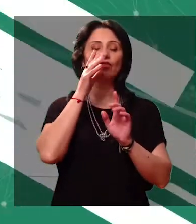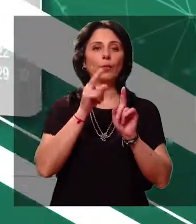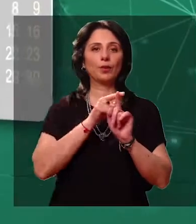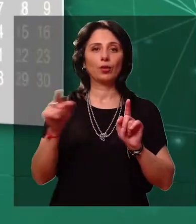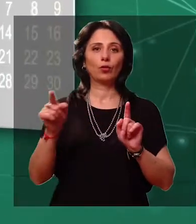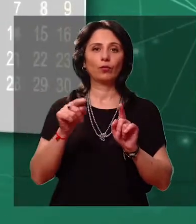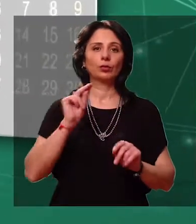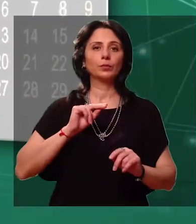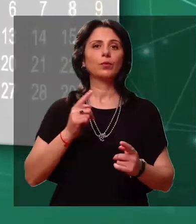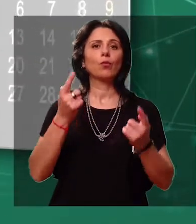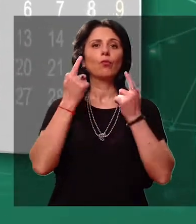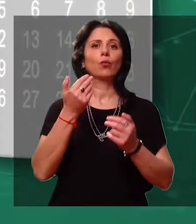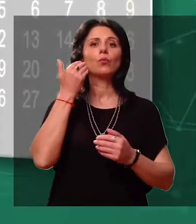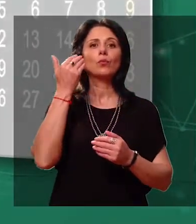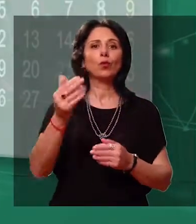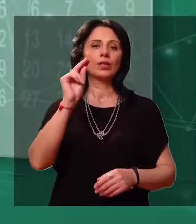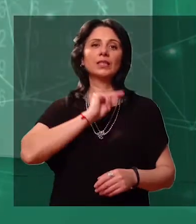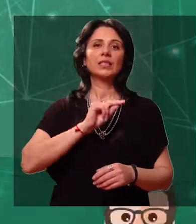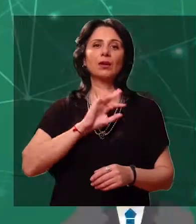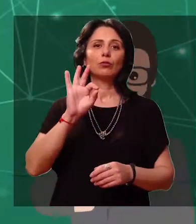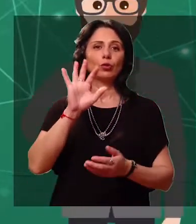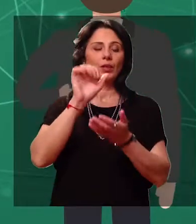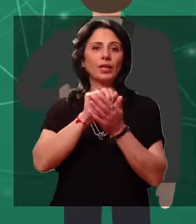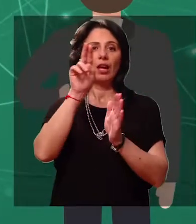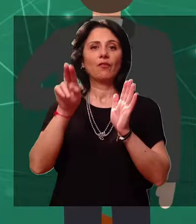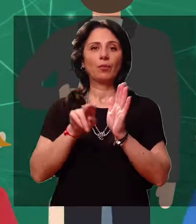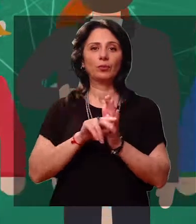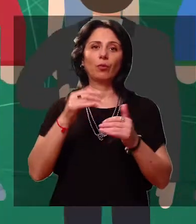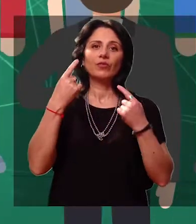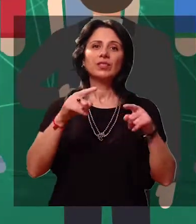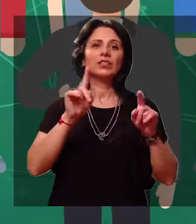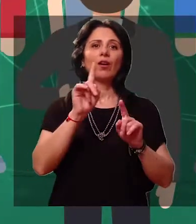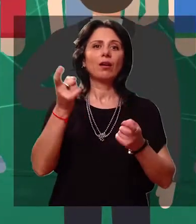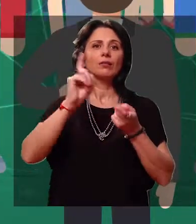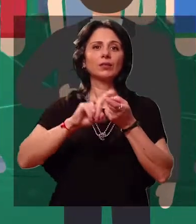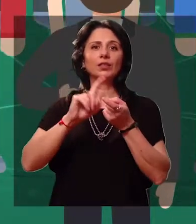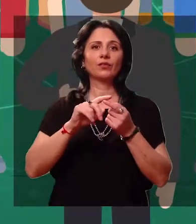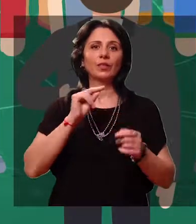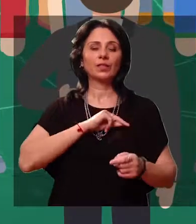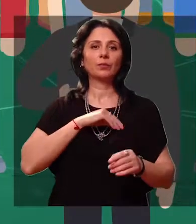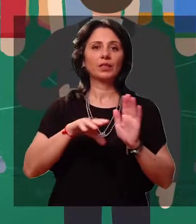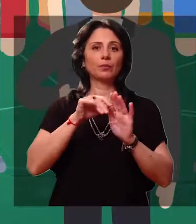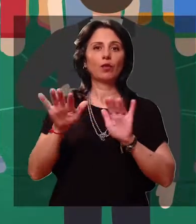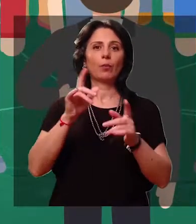Նախնդրական շրջանում պաշտոնադար անձի կողմից աշխատանքում ստորադասված կամ այլ ձևով կապ ունեցող անձանցներ գրավումը նախնդրական